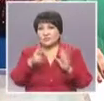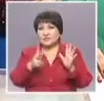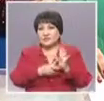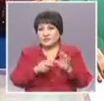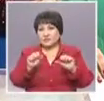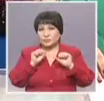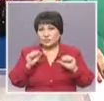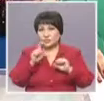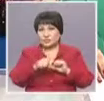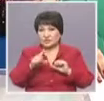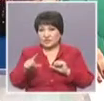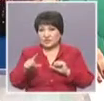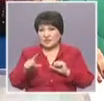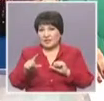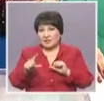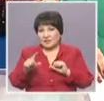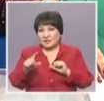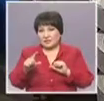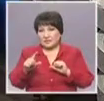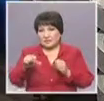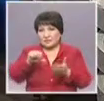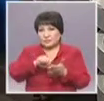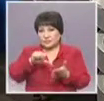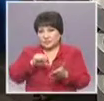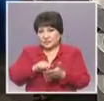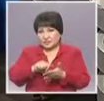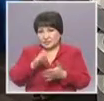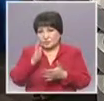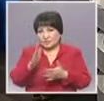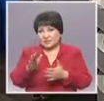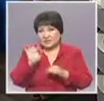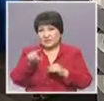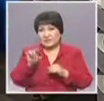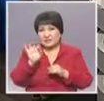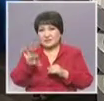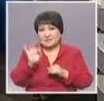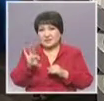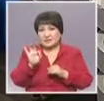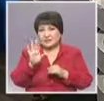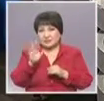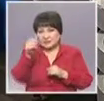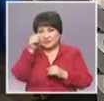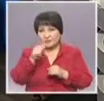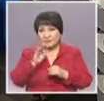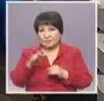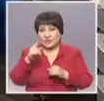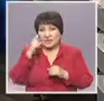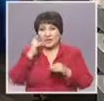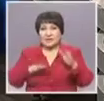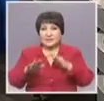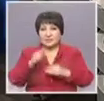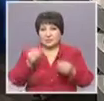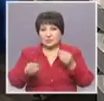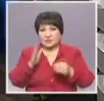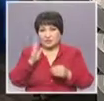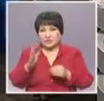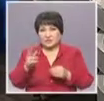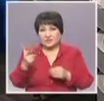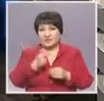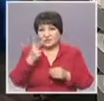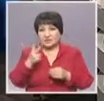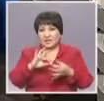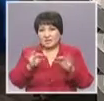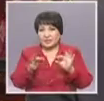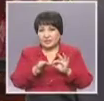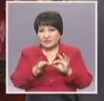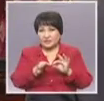ел намысын қорғайтын болады. Октябрь айында, қазан айында болады. Бұл азиялық ойындар, бұл енді екінші олимпиадалық ойындар құрлықтық